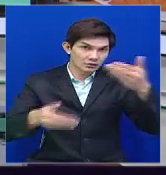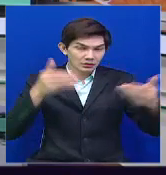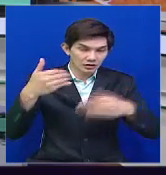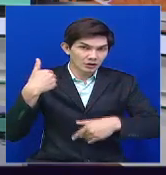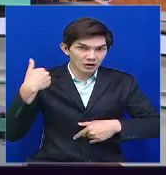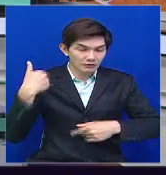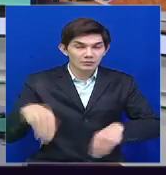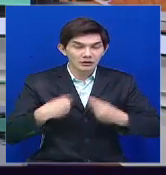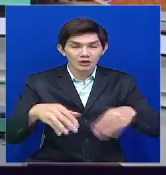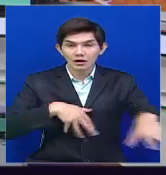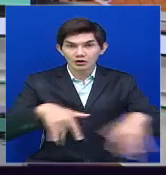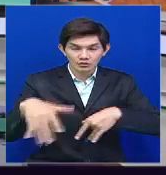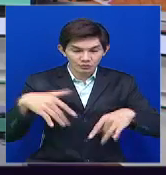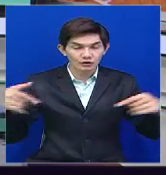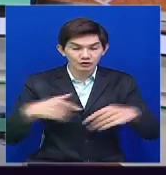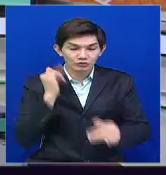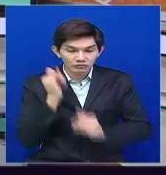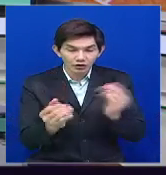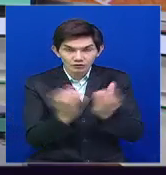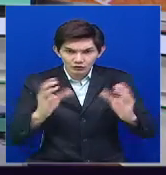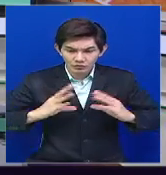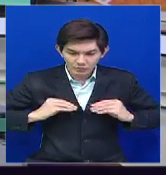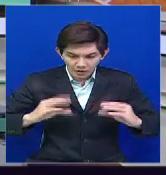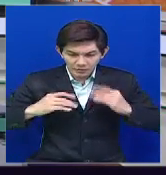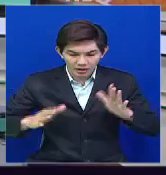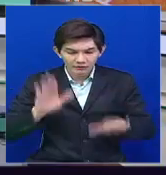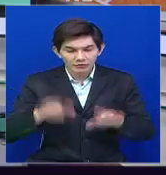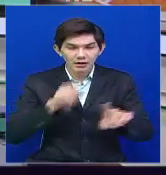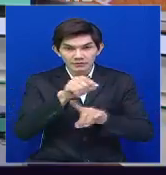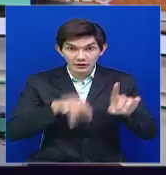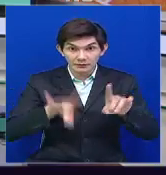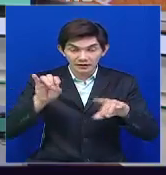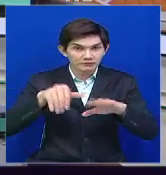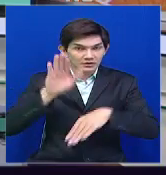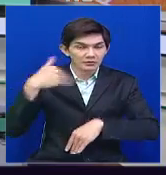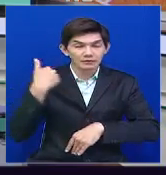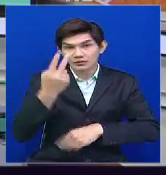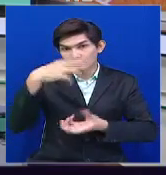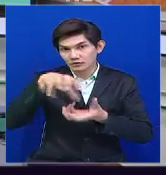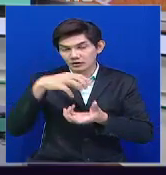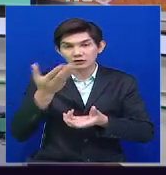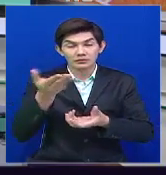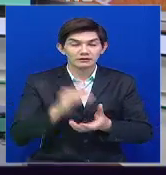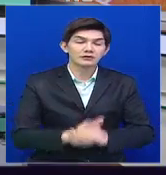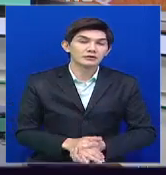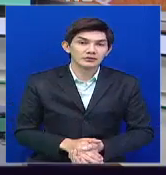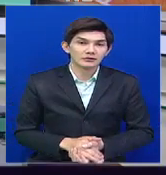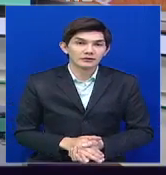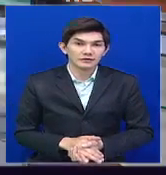รงค์เพื่อให้ประชาชนนั้นออกมาใช้สิทธิ์แล้วก็จะต้องไม่ต่ํากว่า80%ด้วยติดตามได้จากรายงานพิเศษค่ะ